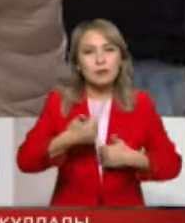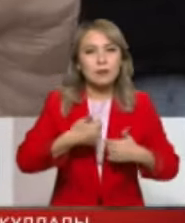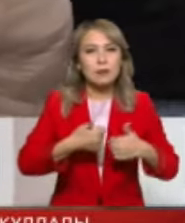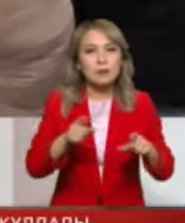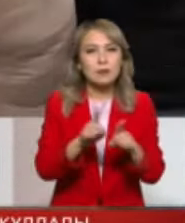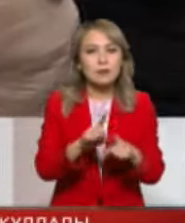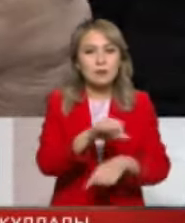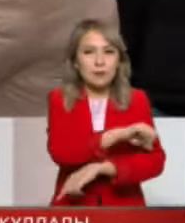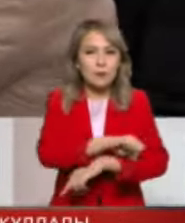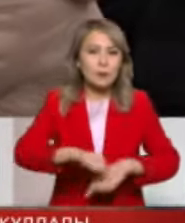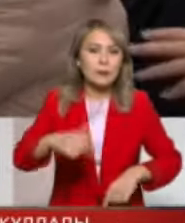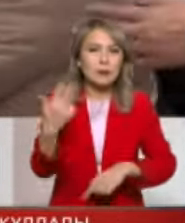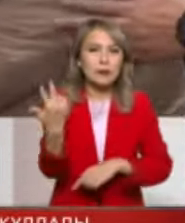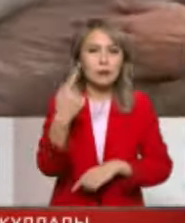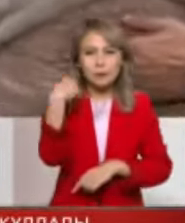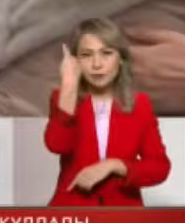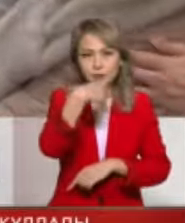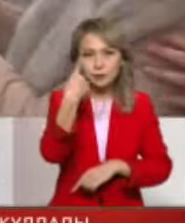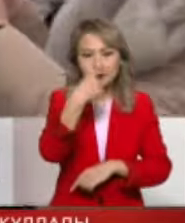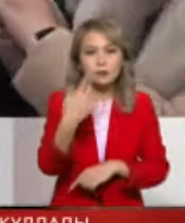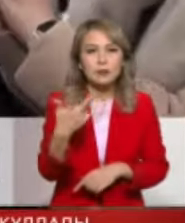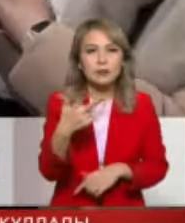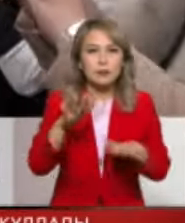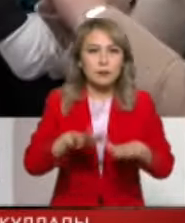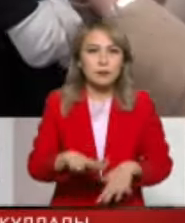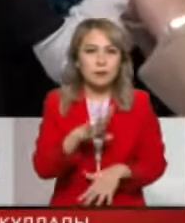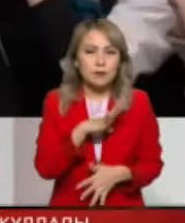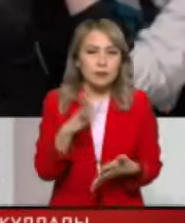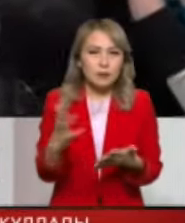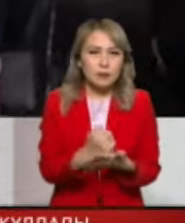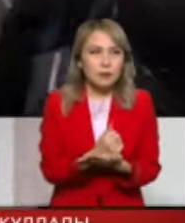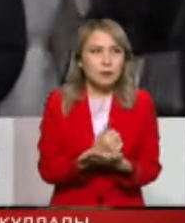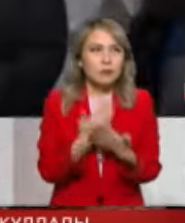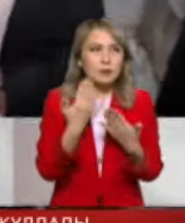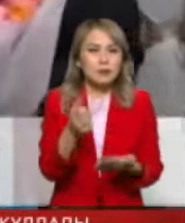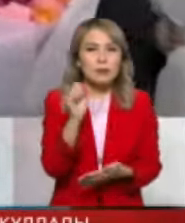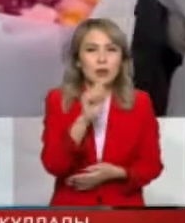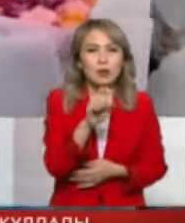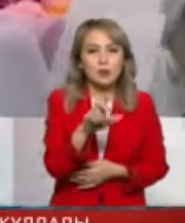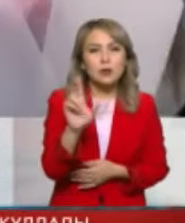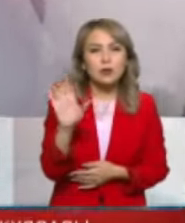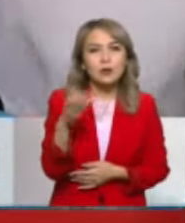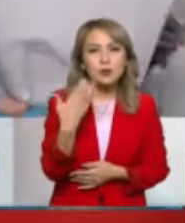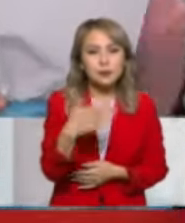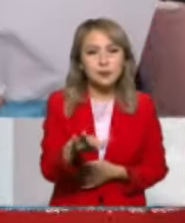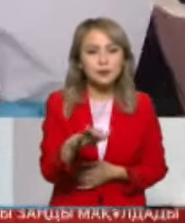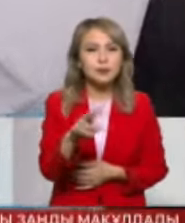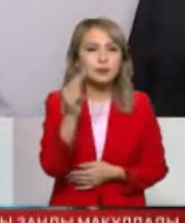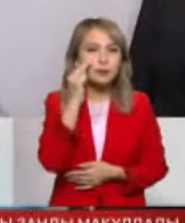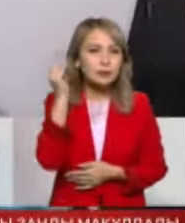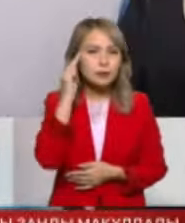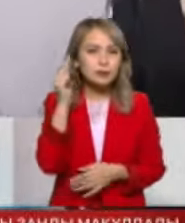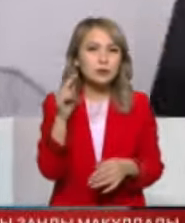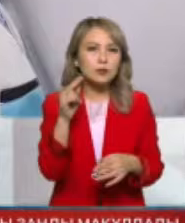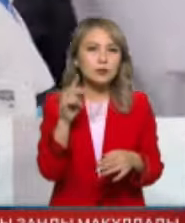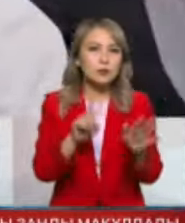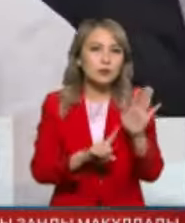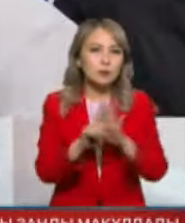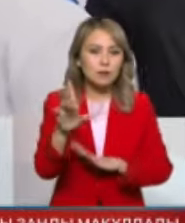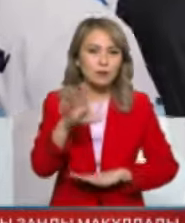мәресінің 3-ші болып кесіп, қола медальға ие болған еді. Ал алтын мен күміс Қытай атлеттерінің қоржынында